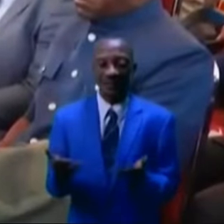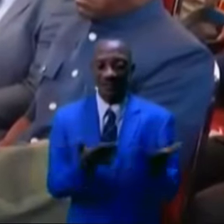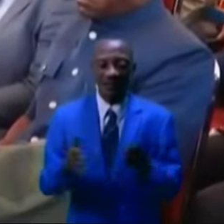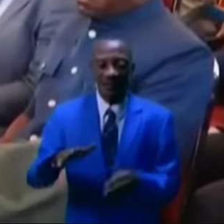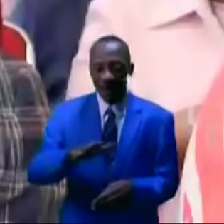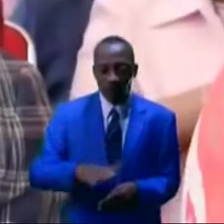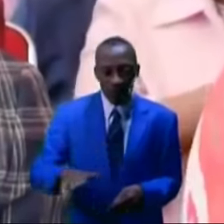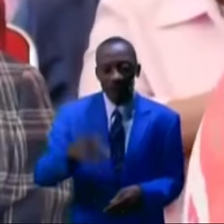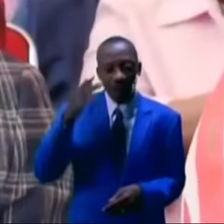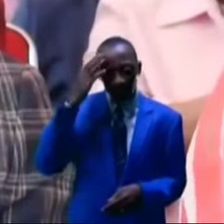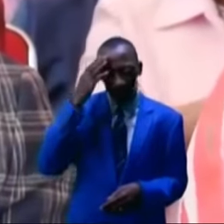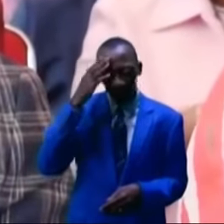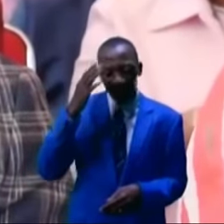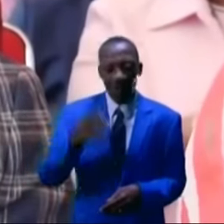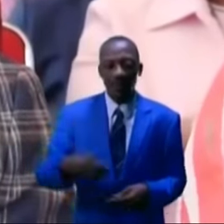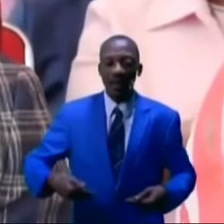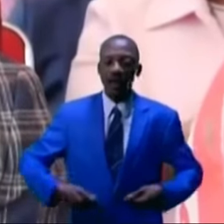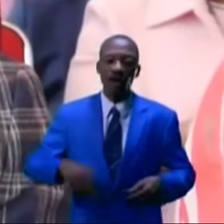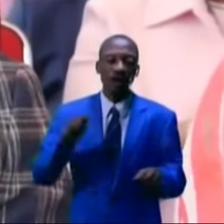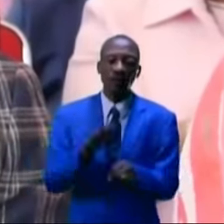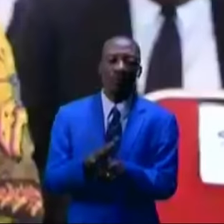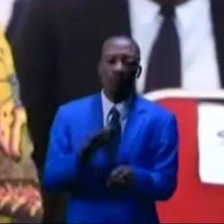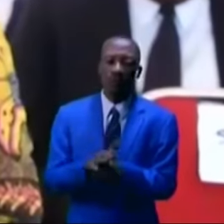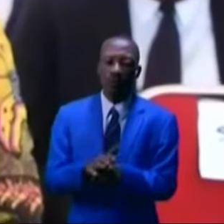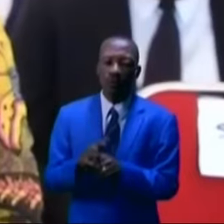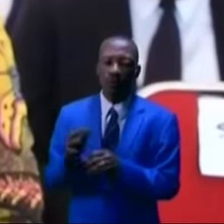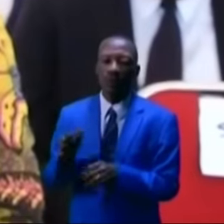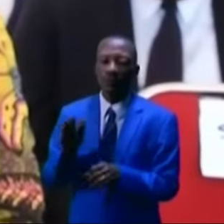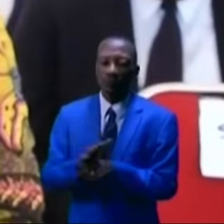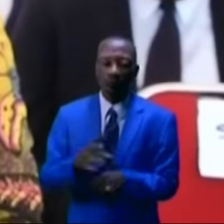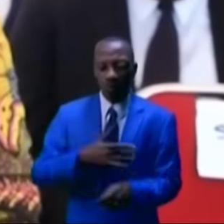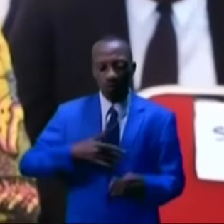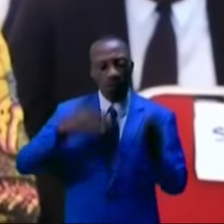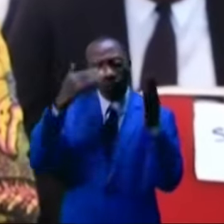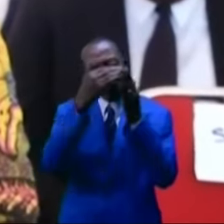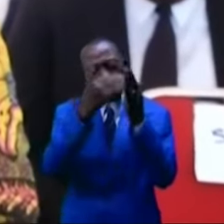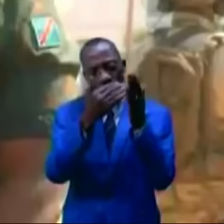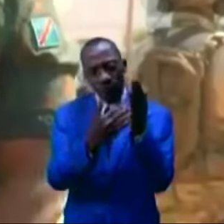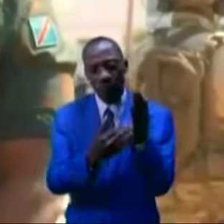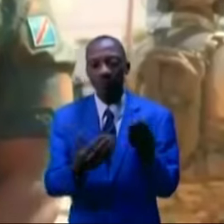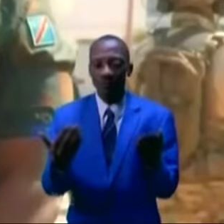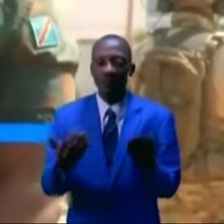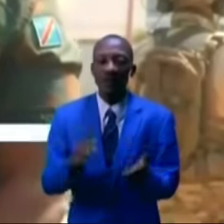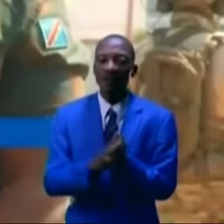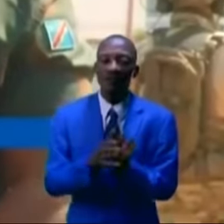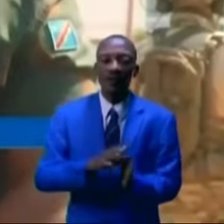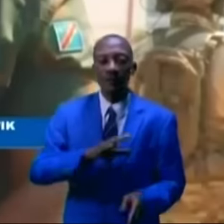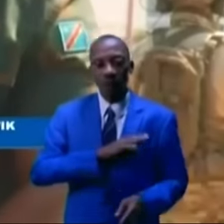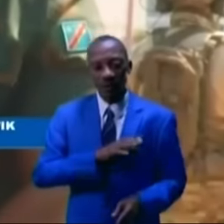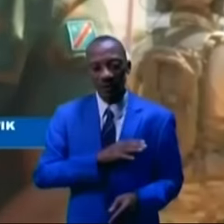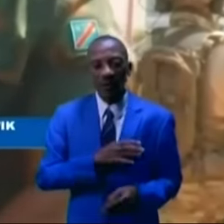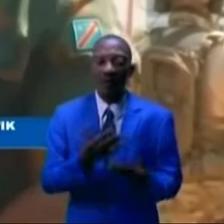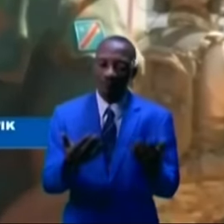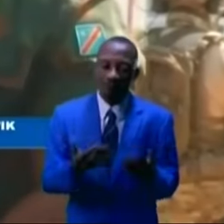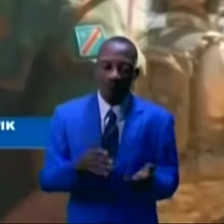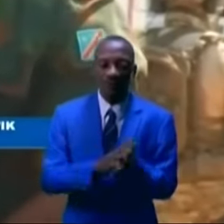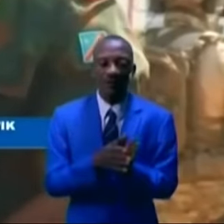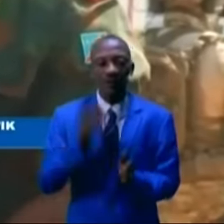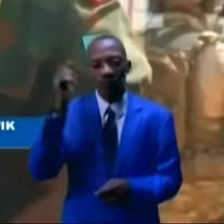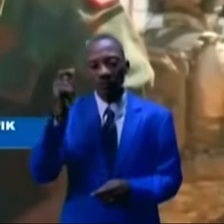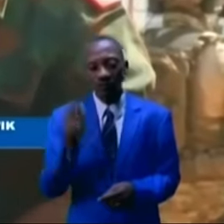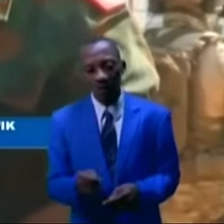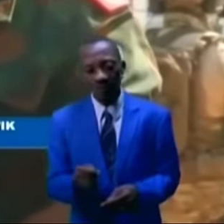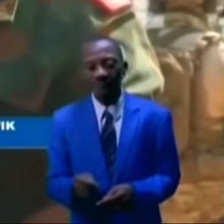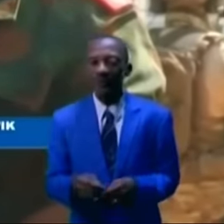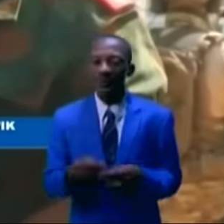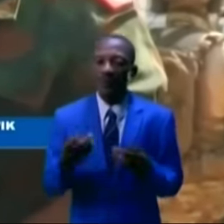trains aux forces armées de la République démocratique du Congo et à la police nationale congolaise, aussi bien